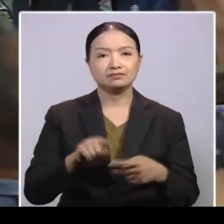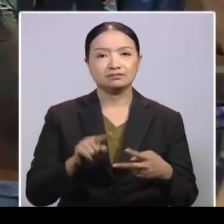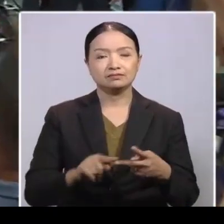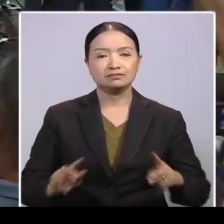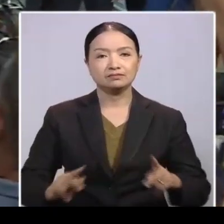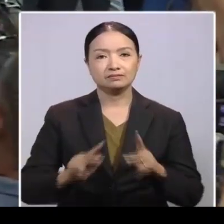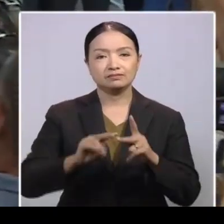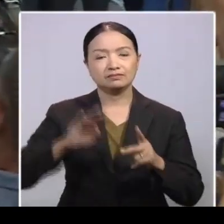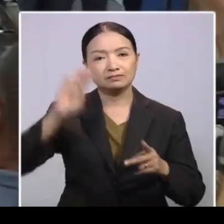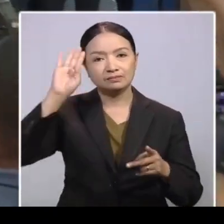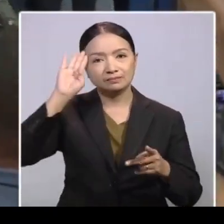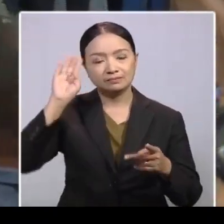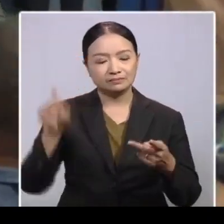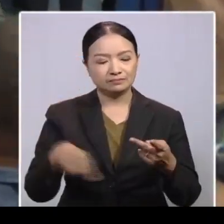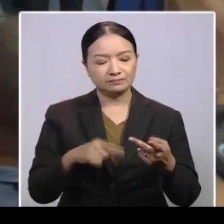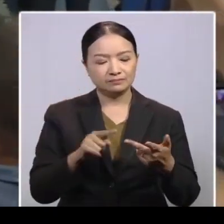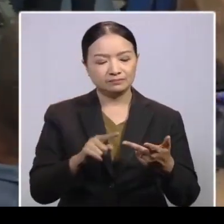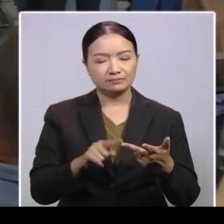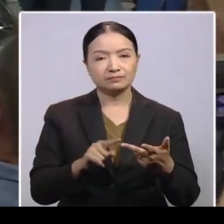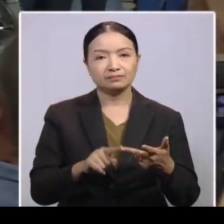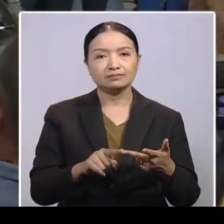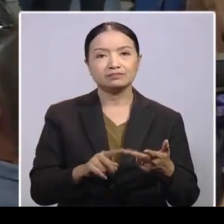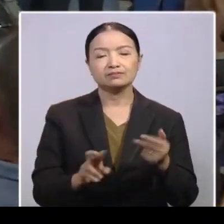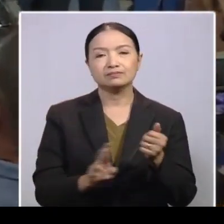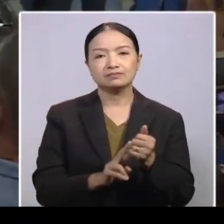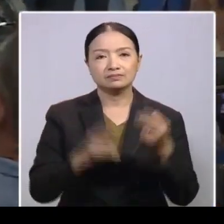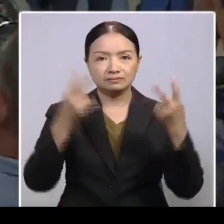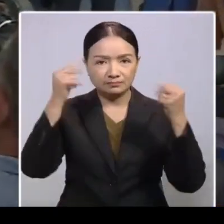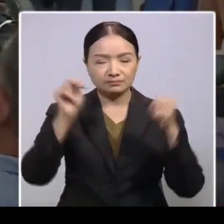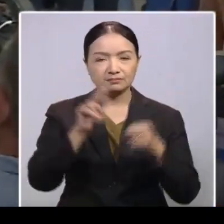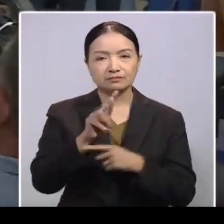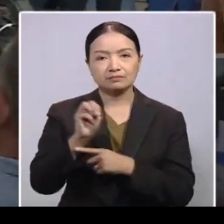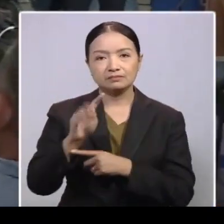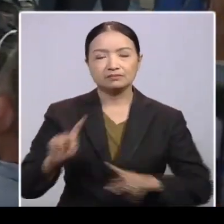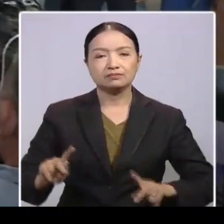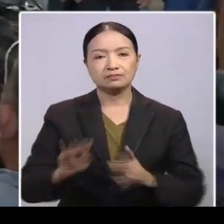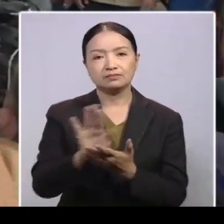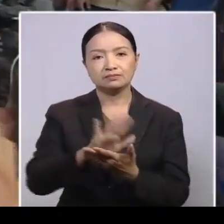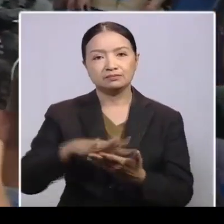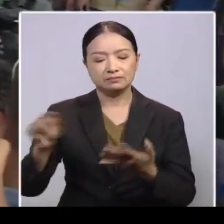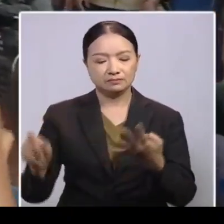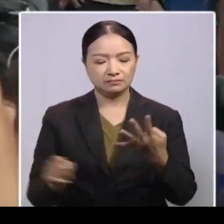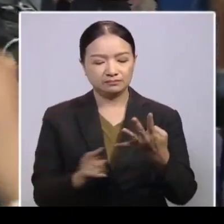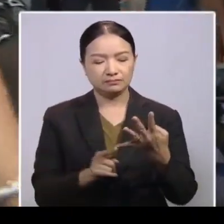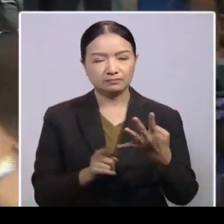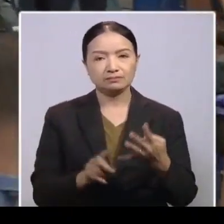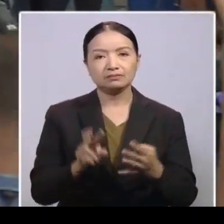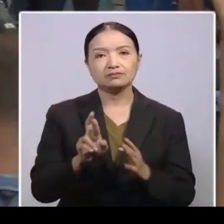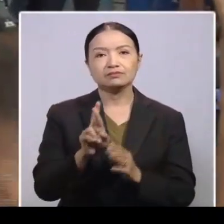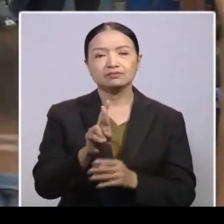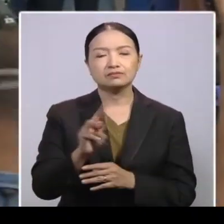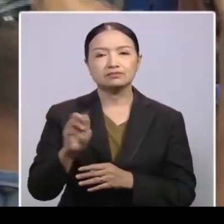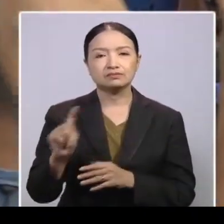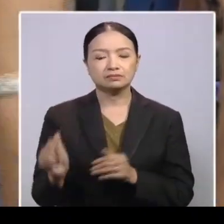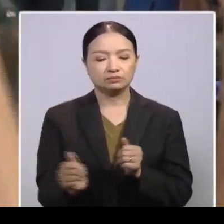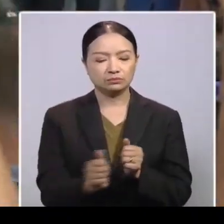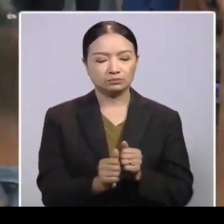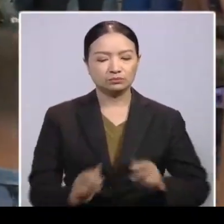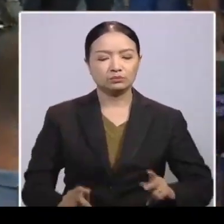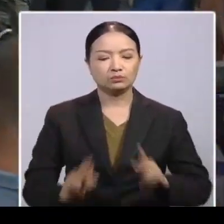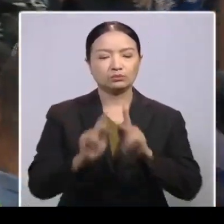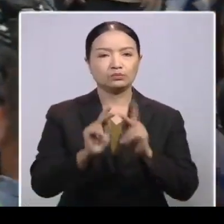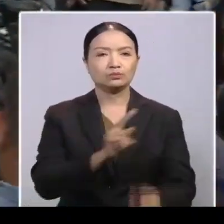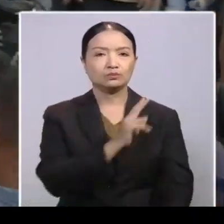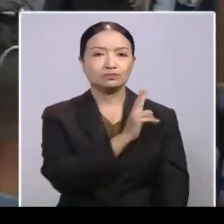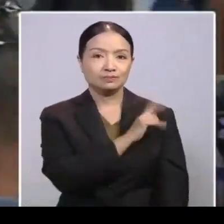กระทรวงกลาโหมมีรองนายกรัฐมนตรีและรัฐมนตรีต่างประเทศและรัฐมนตรีช่วยว่าการสาธารณสุขนะครับนำ